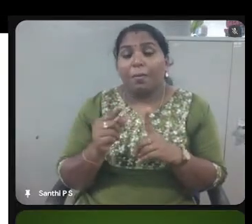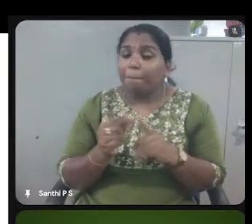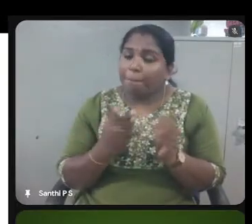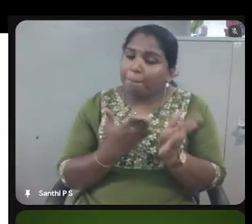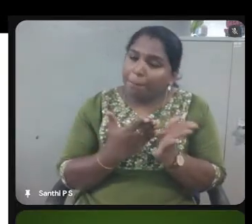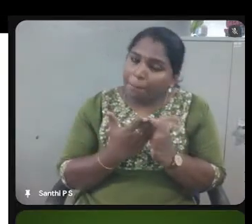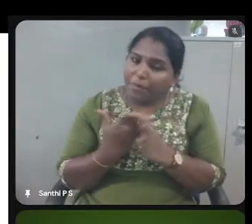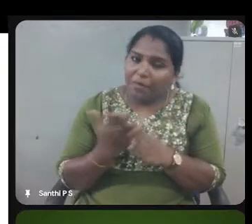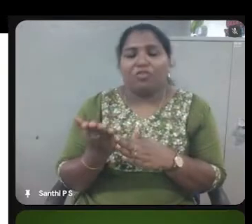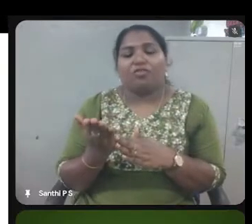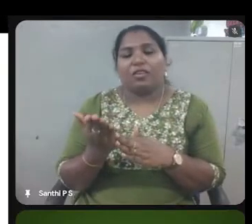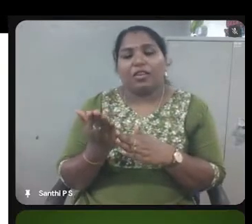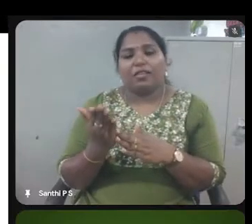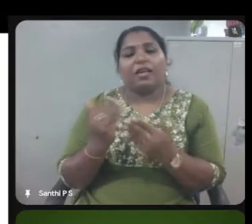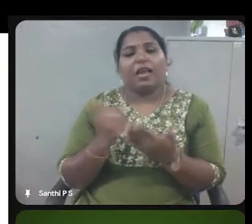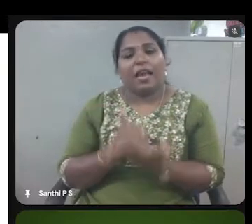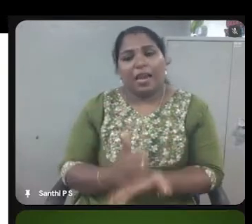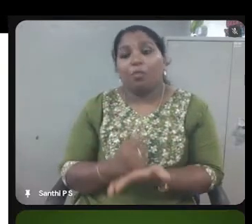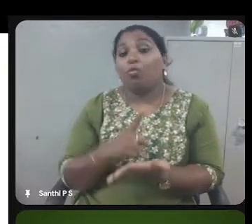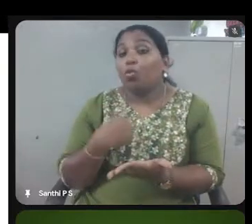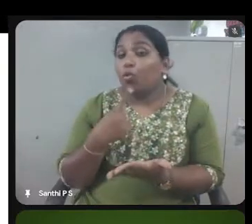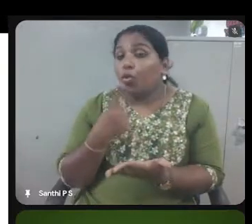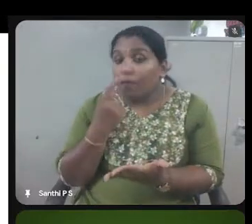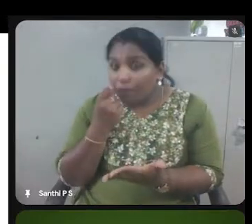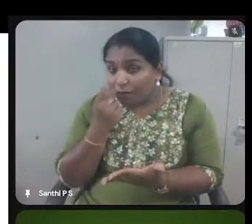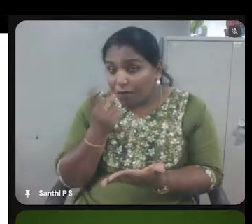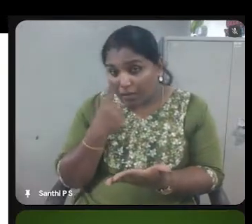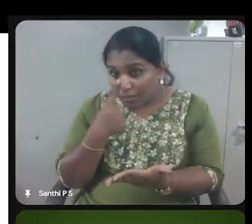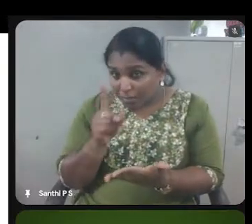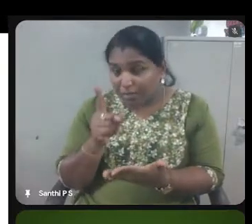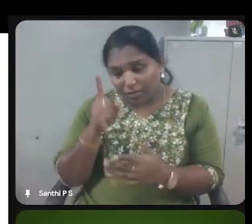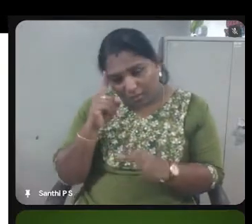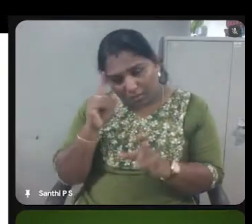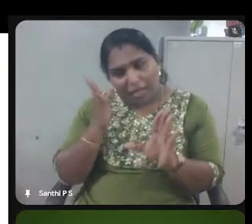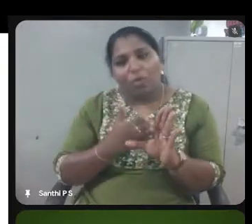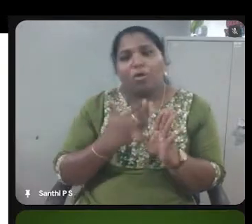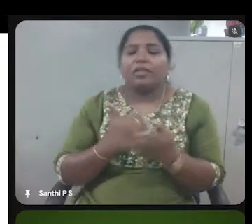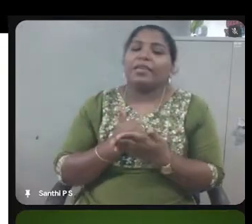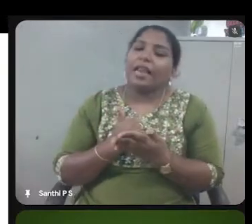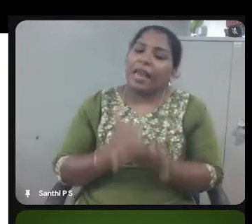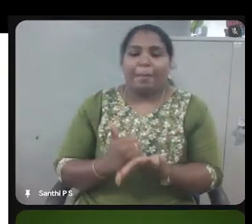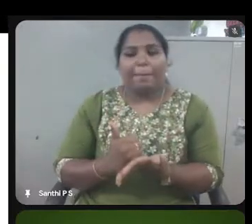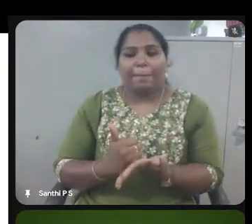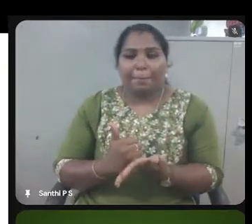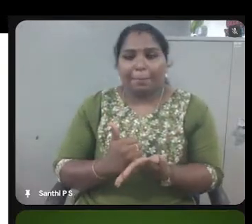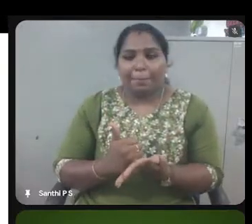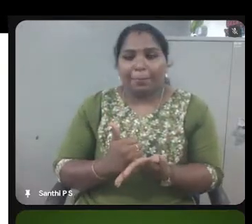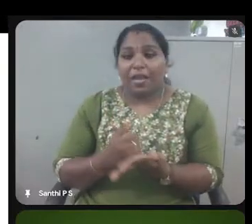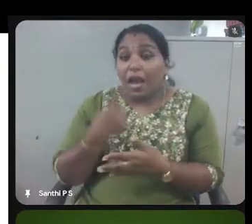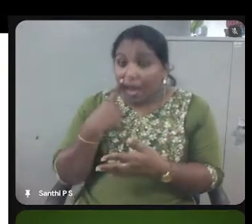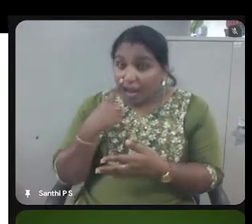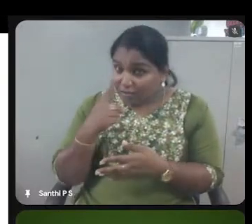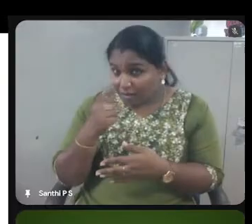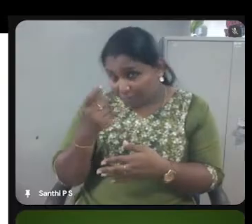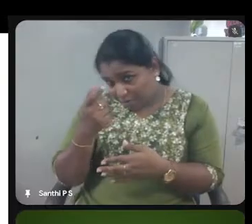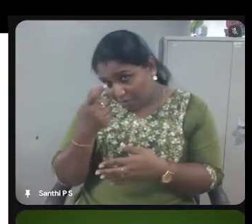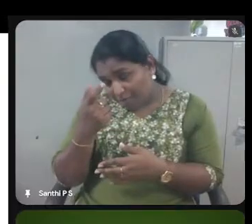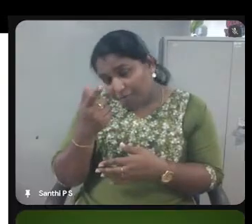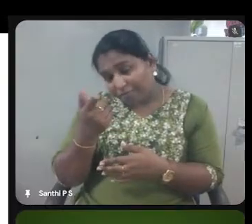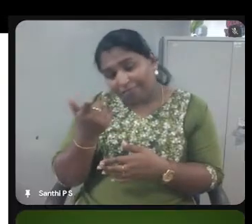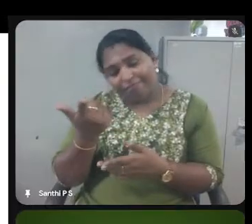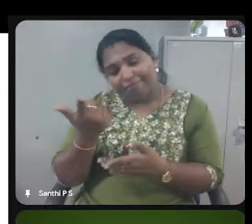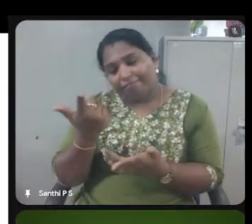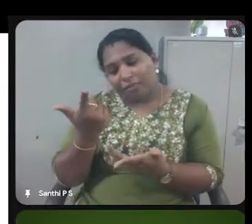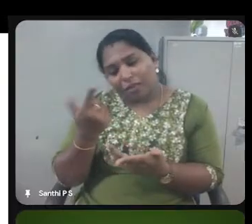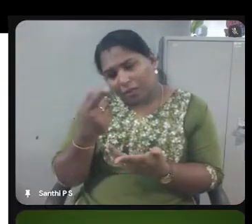ഹെൽപ്പ്. ഈ പേരൻസ് ആദ്യം ഒരു സൈക്കോളജിക്കൽ ഹെൽപ്പ് എടുക്കുക. നിങ്ങൾക്കാണ് പ്രോബ്ലം, പേരൻസിന് പ്രശ്നമില്ല. അപ്പൊ